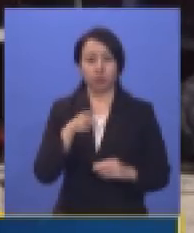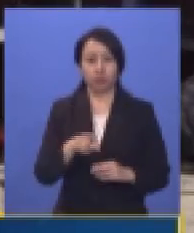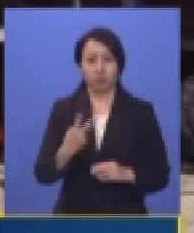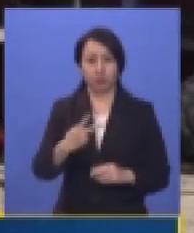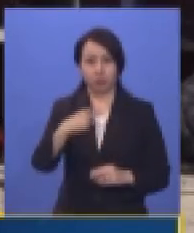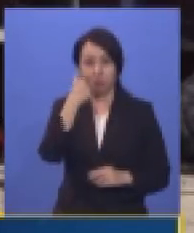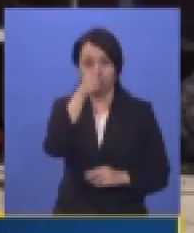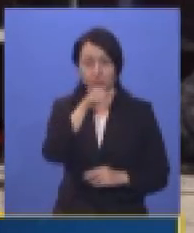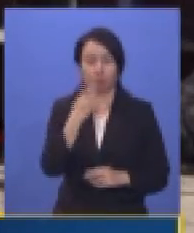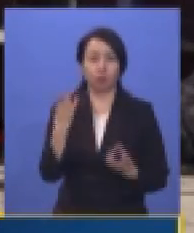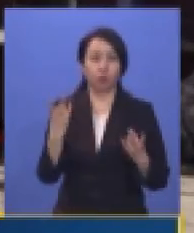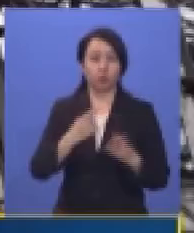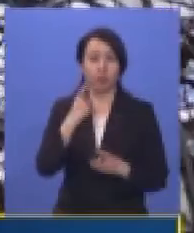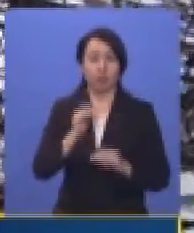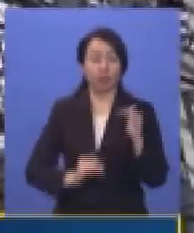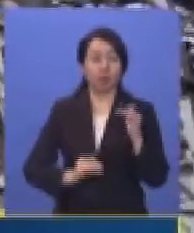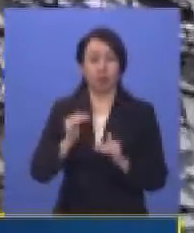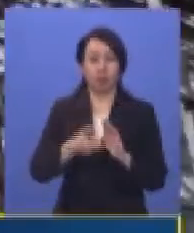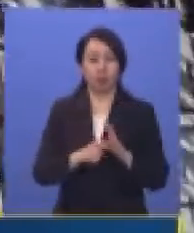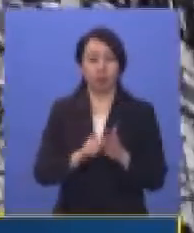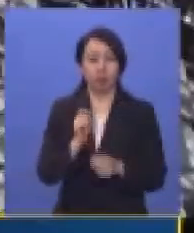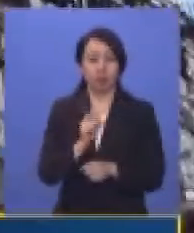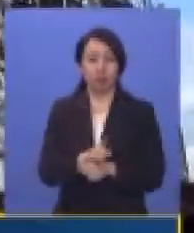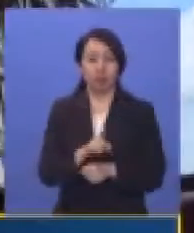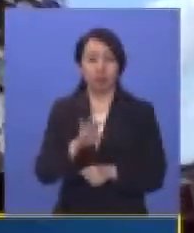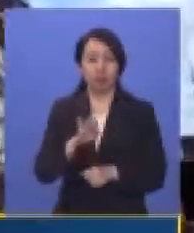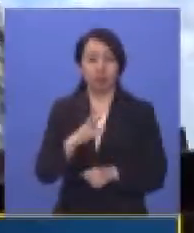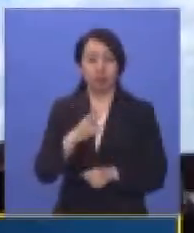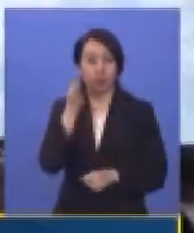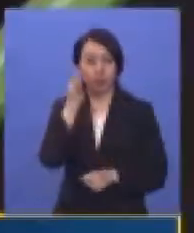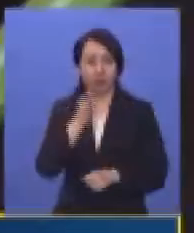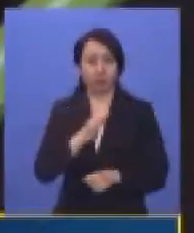2023 году. Стоит сказать, оборудование компания заказала из Бельгии,